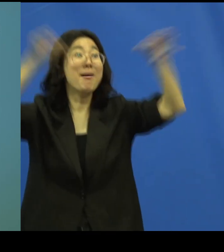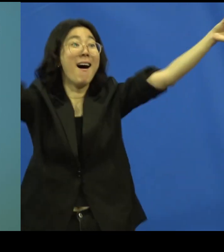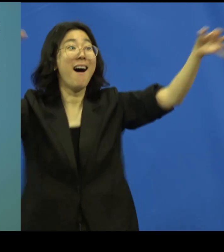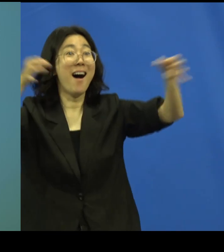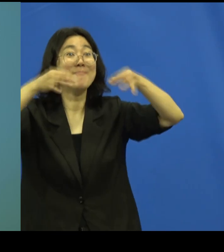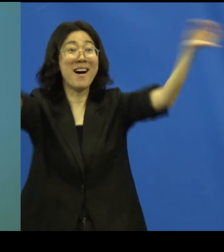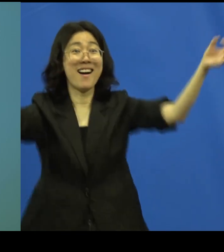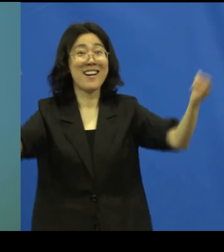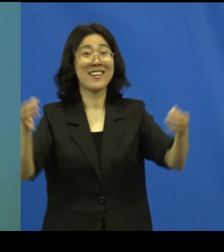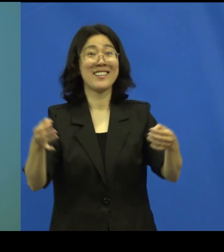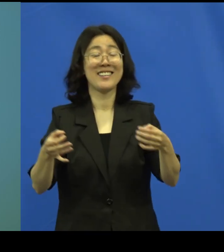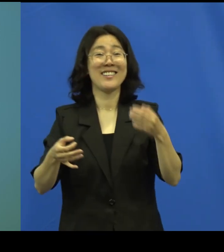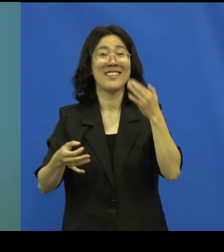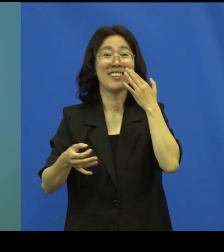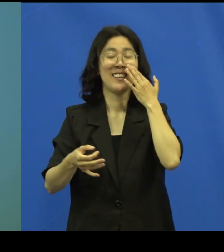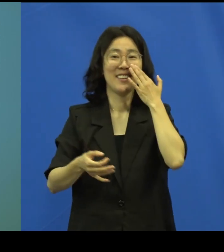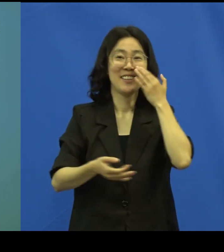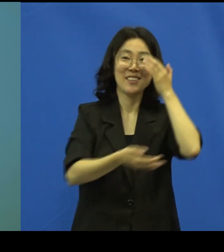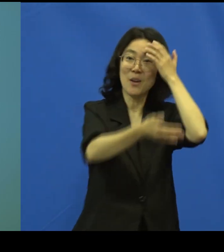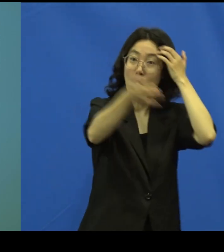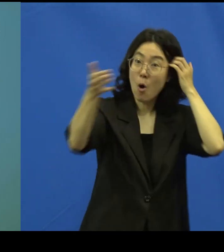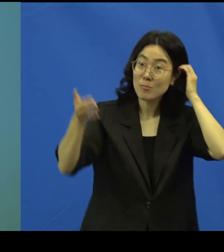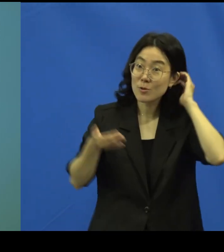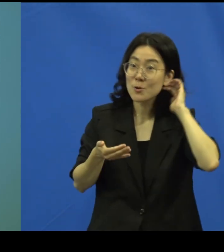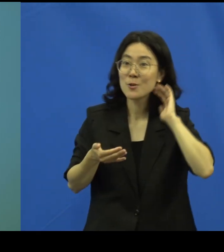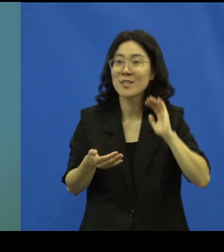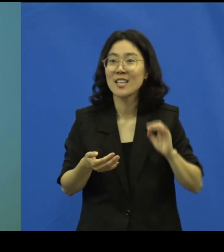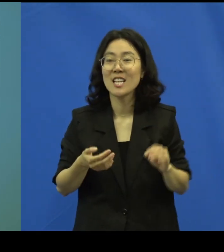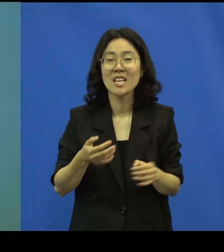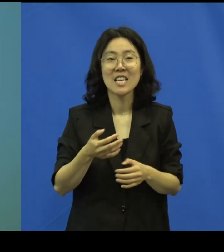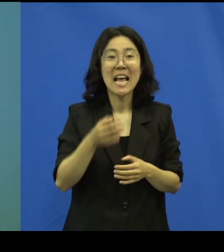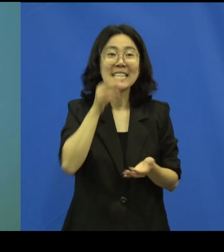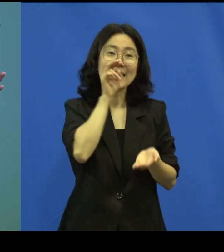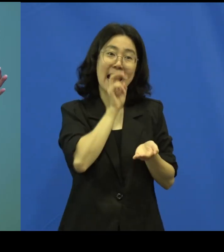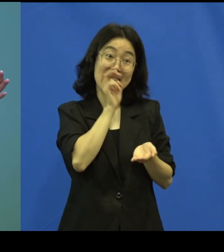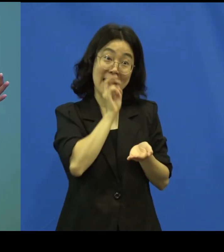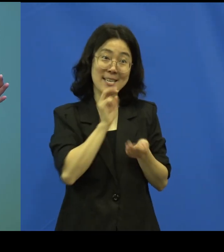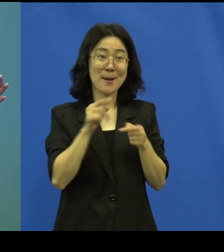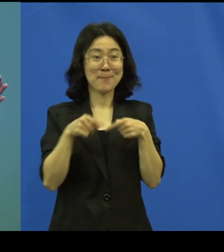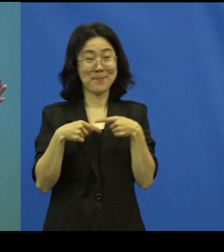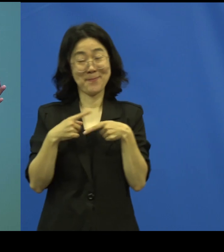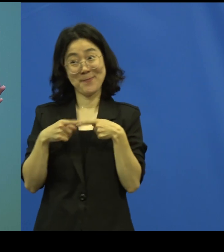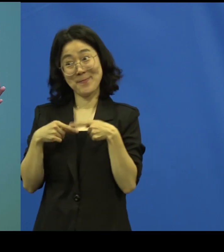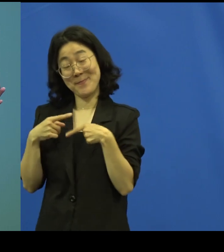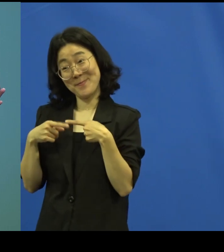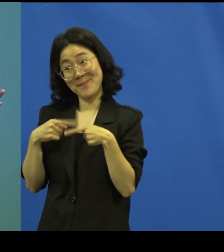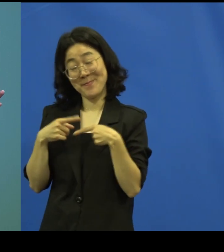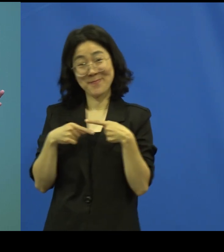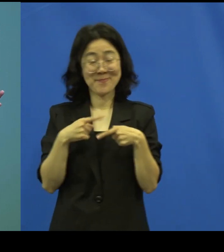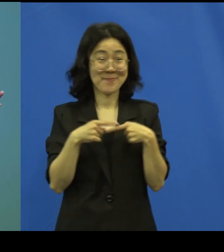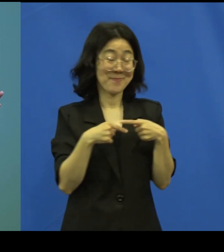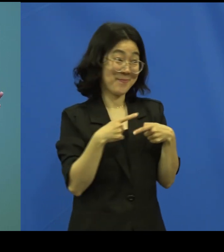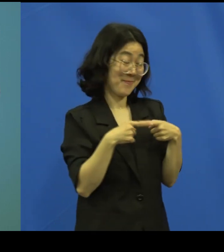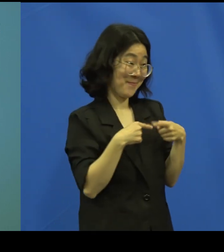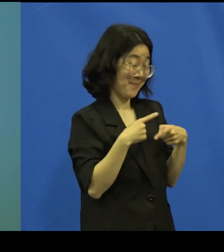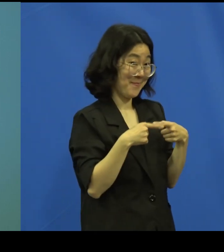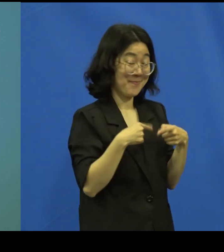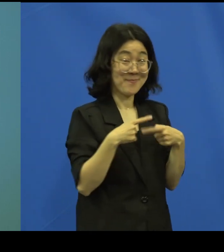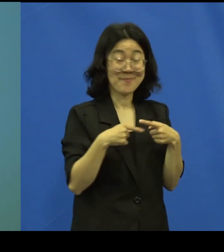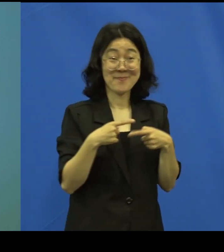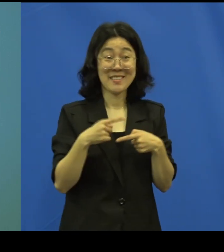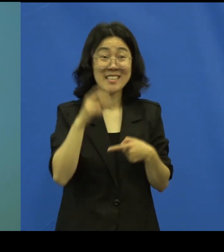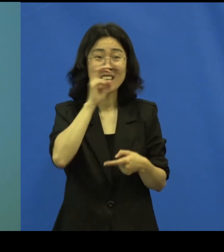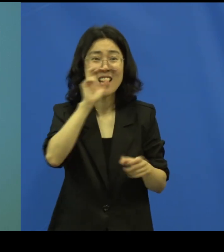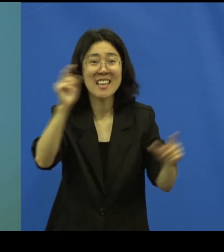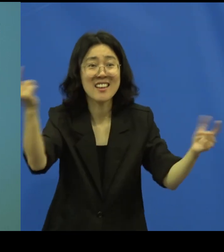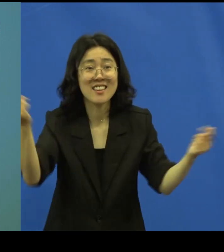오늘 티셔츠를 좀 더 샤우팅 하는데 그냥 터져 나오는 찬양이에요. 갈수록 더 강력해지는 찬양. 교회도